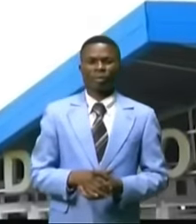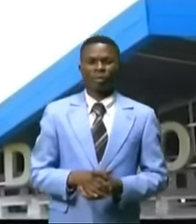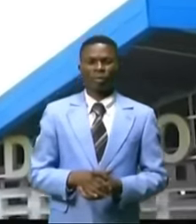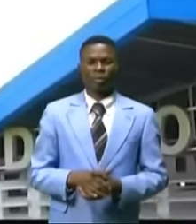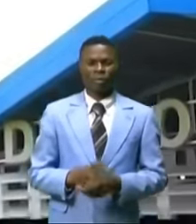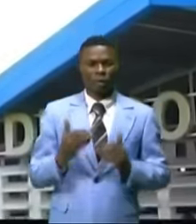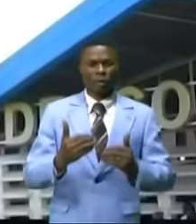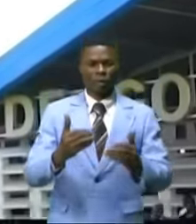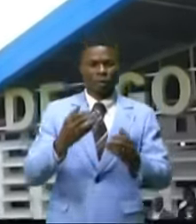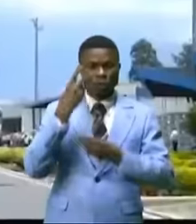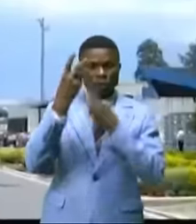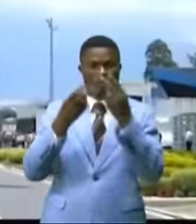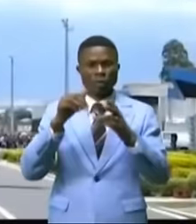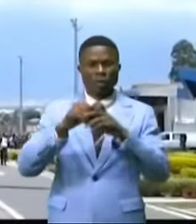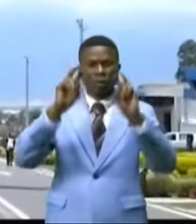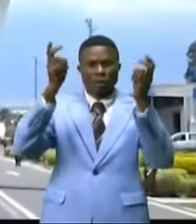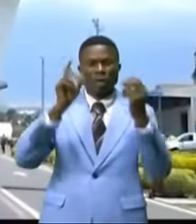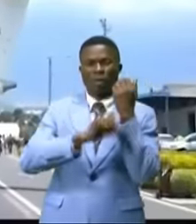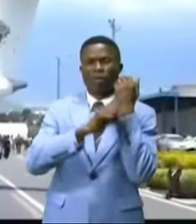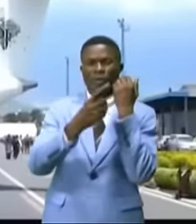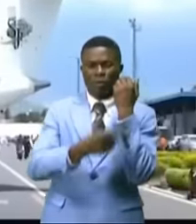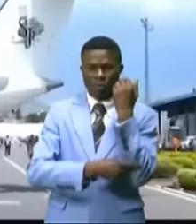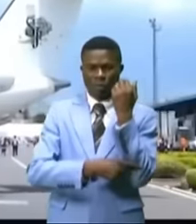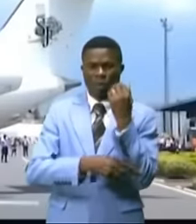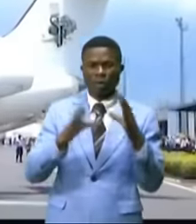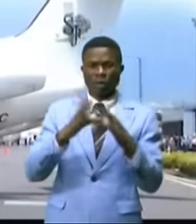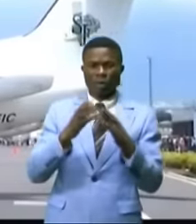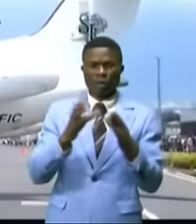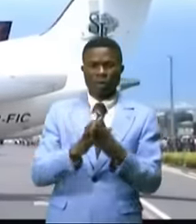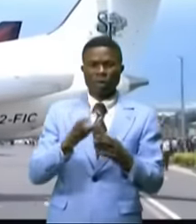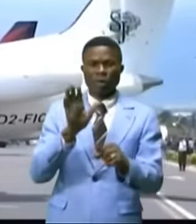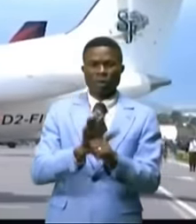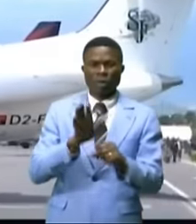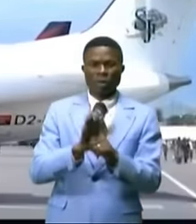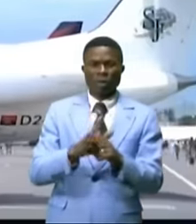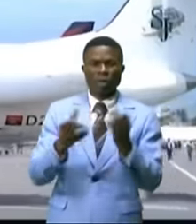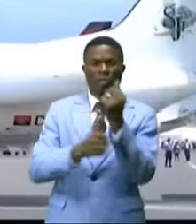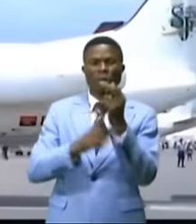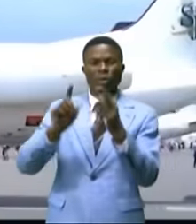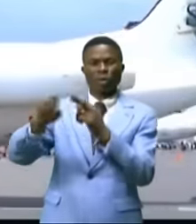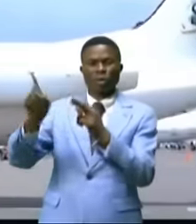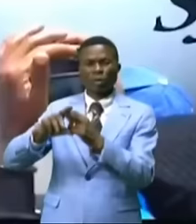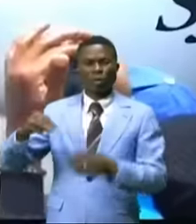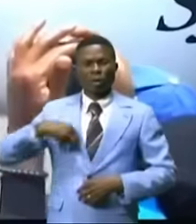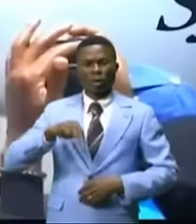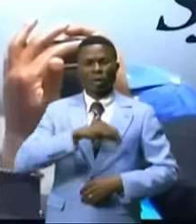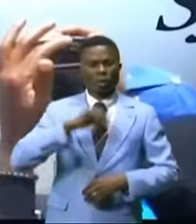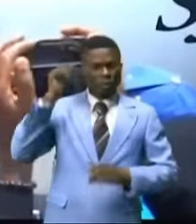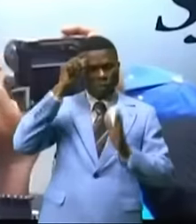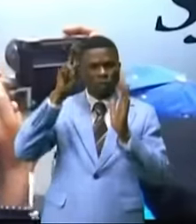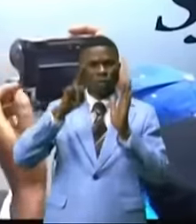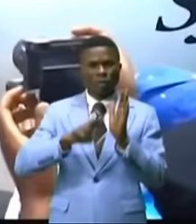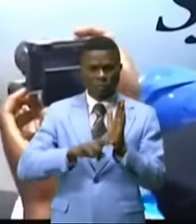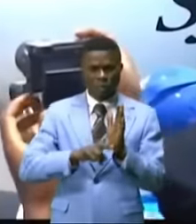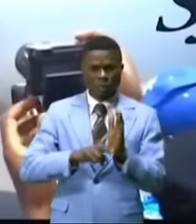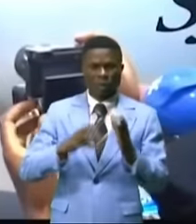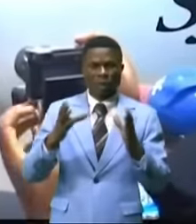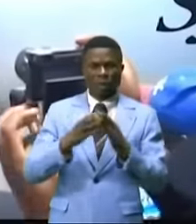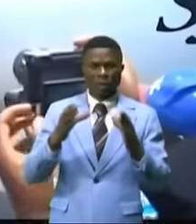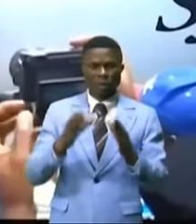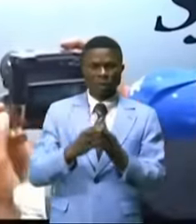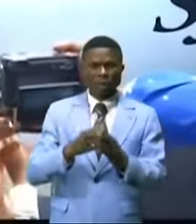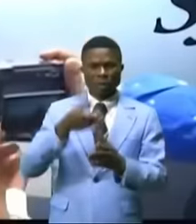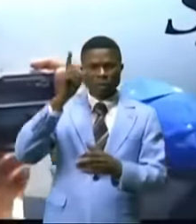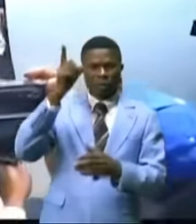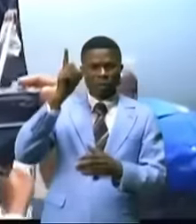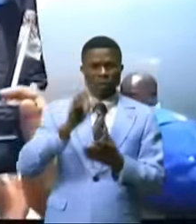Poursuivant son séjour dans la ville de Goma avec une importante délégation de quelques membres du gouvernement, avec à sa tête